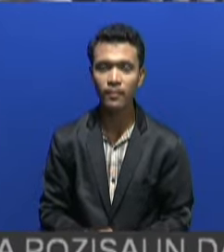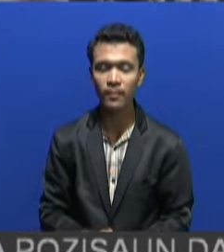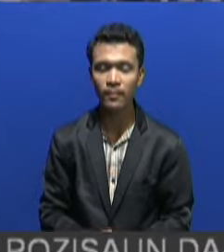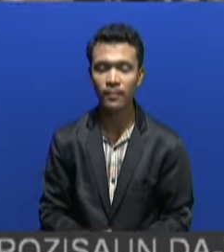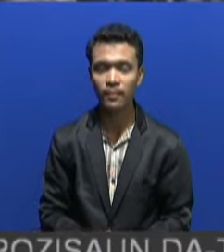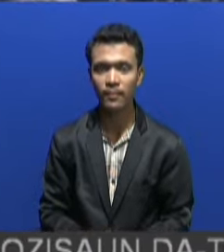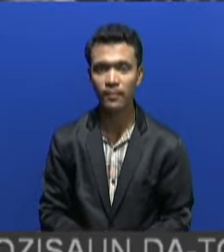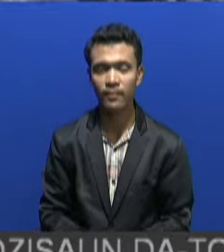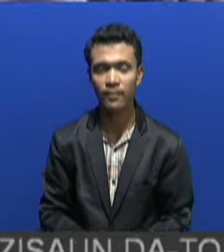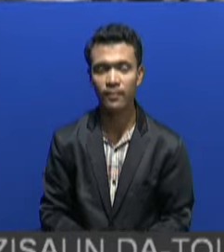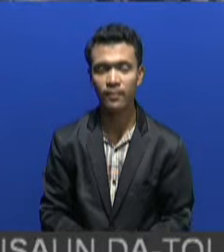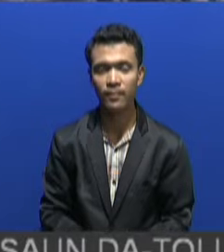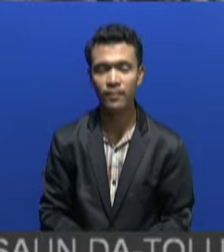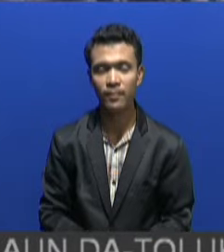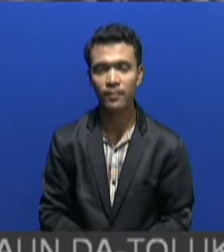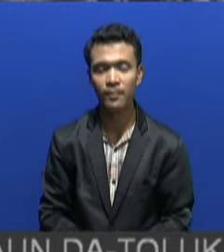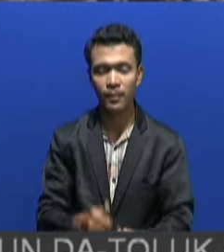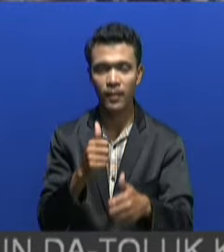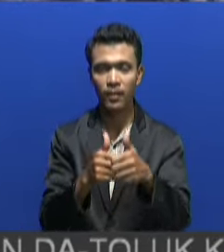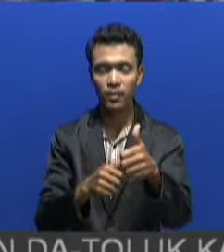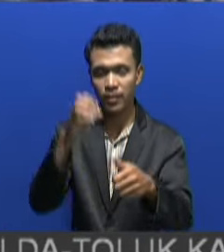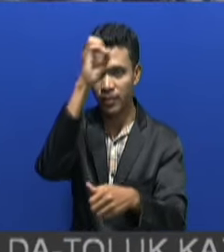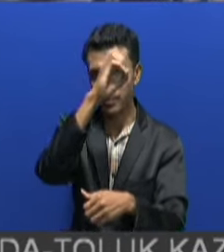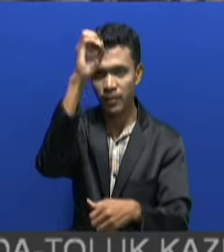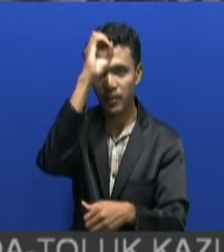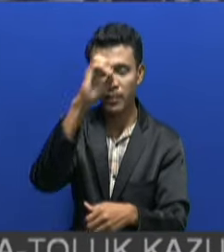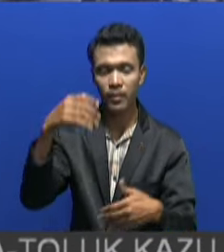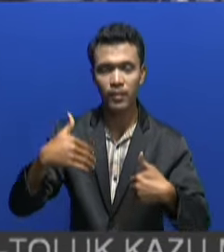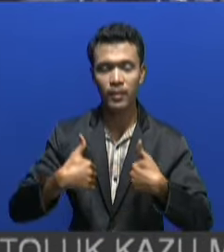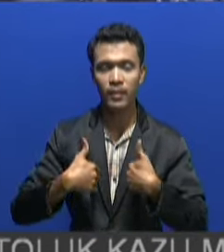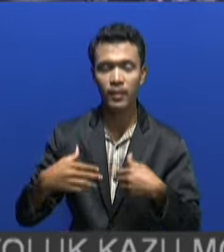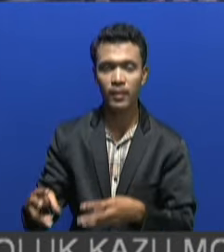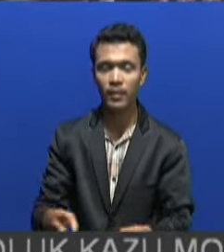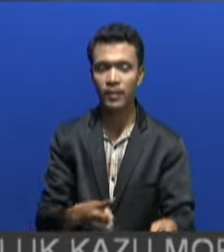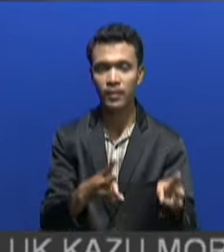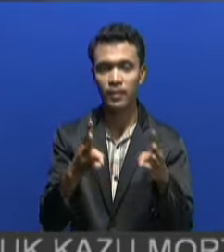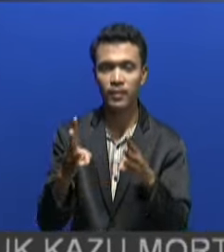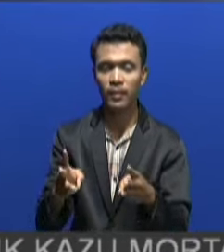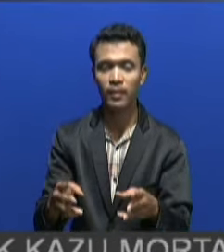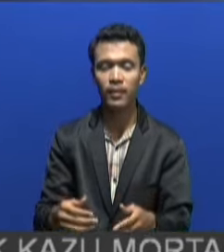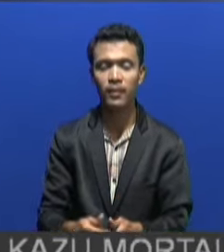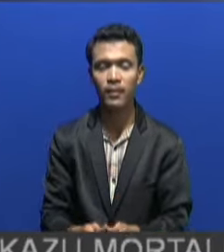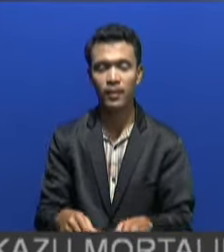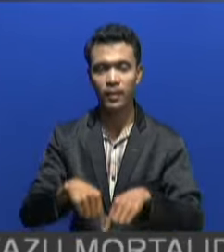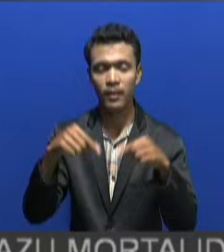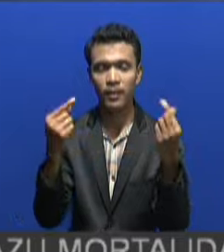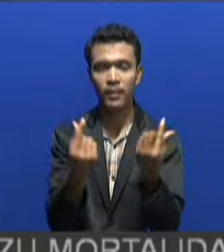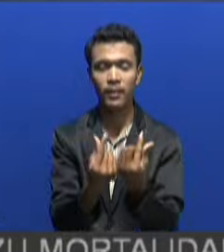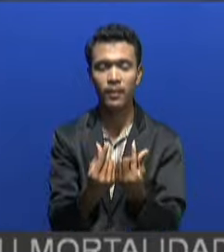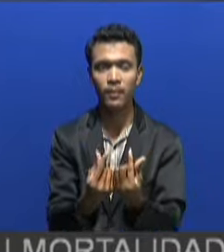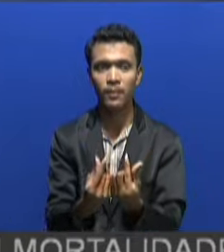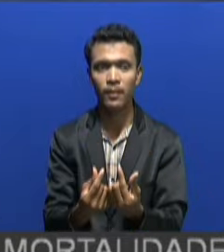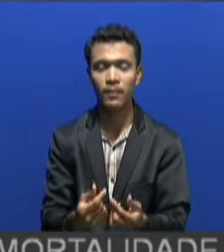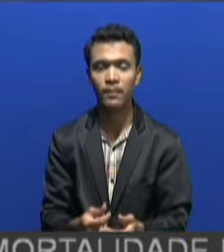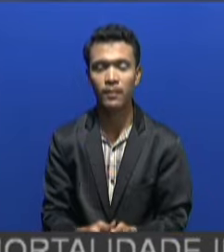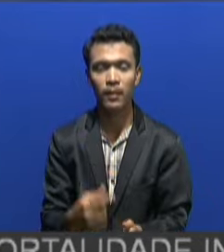atu informa mos baita hotu katak tuir observasa amnian iha dala nibun sirne iha parte ekipa sanemento municipili balu